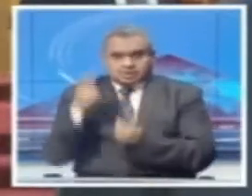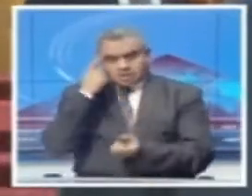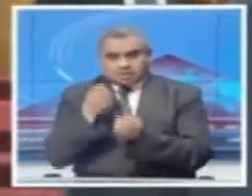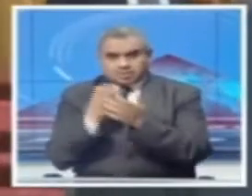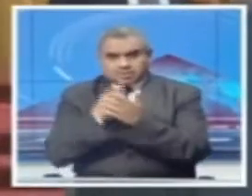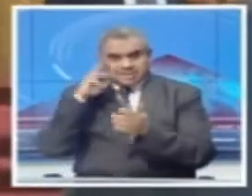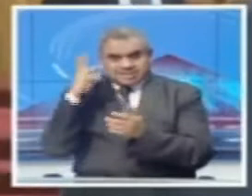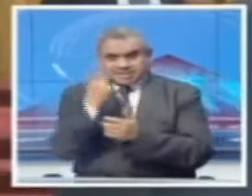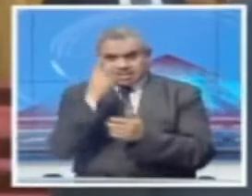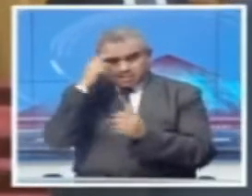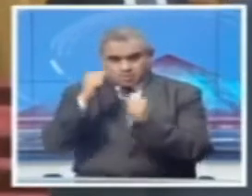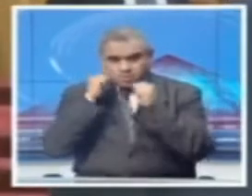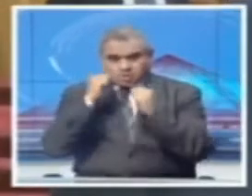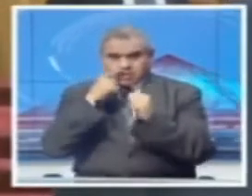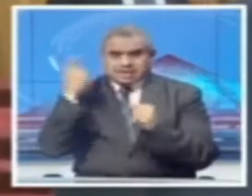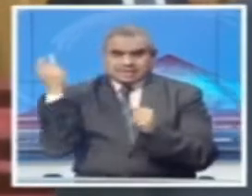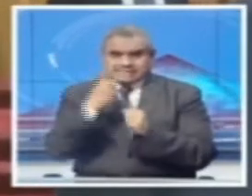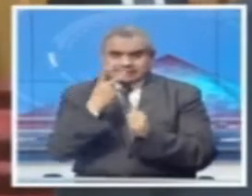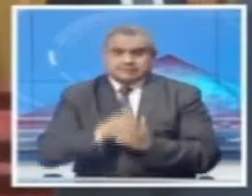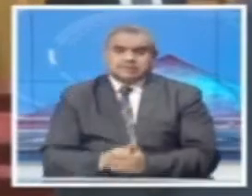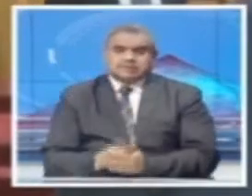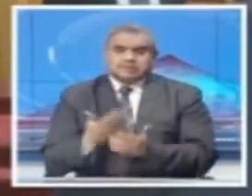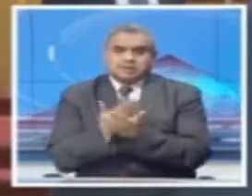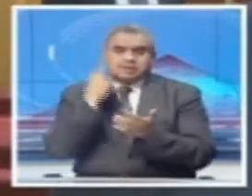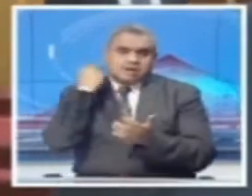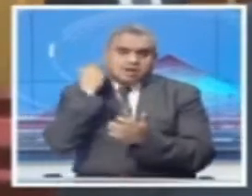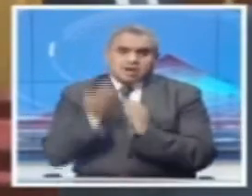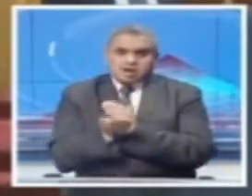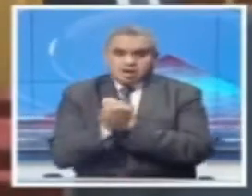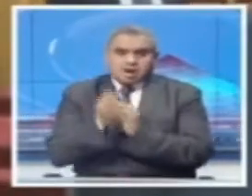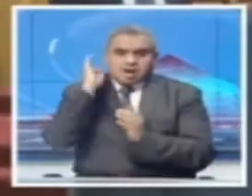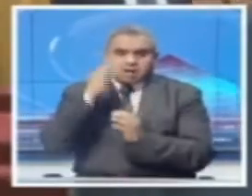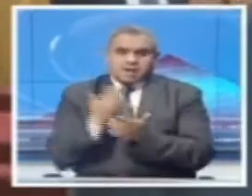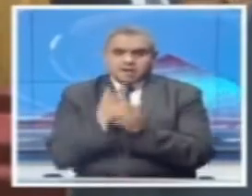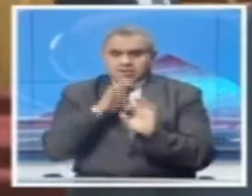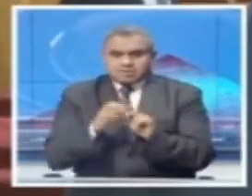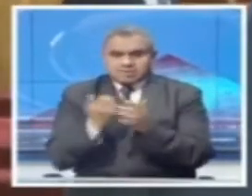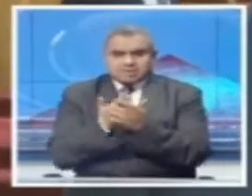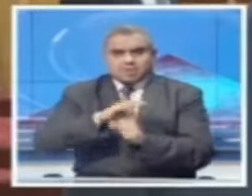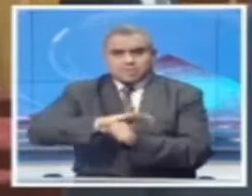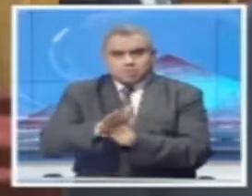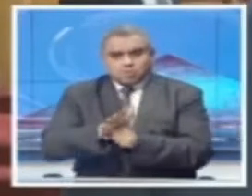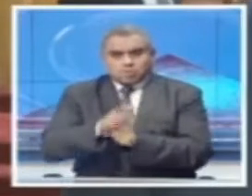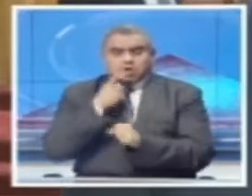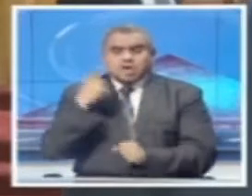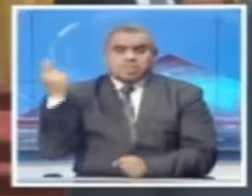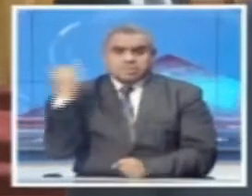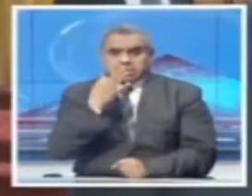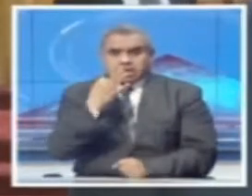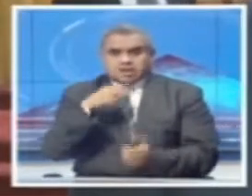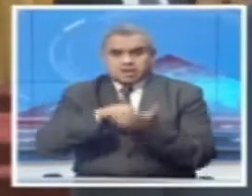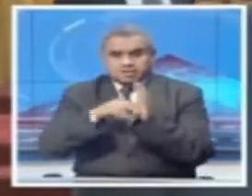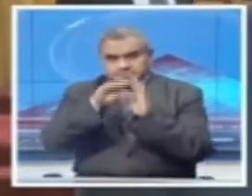المتطرف، المحور الثاني هو التحول الرقمي وضرورته في ظل جائحة كورونا، التحول الثالث